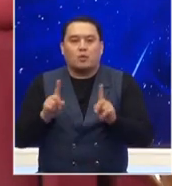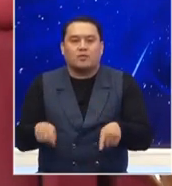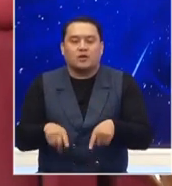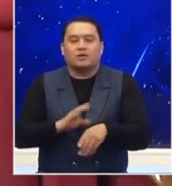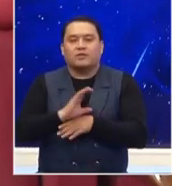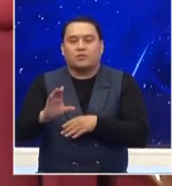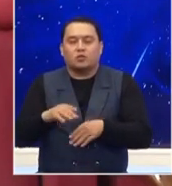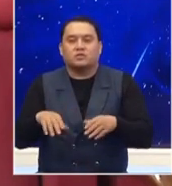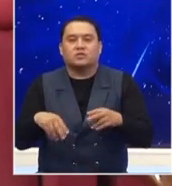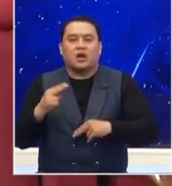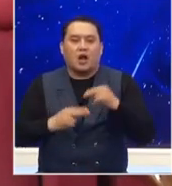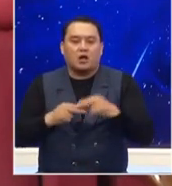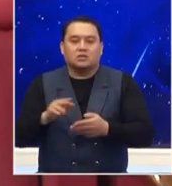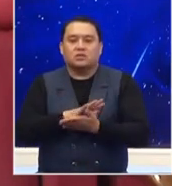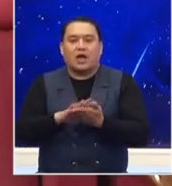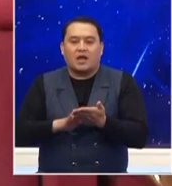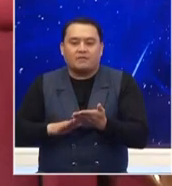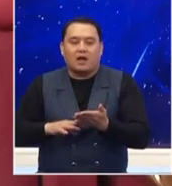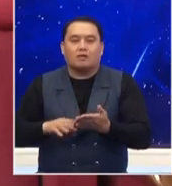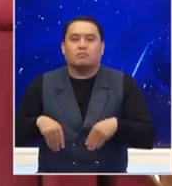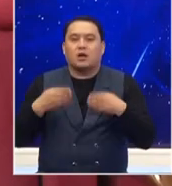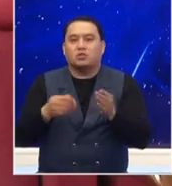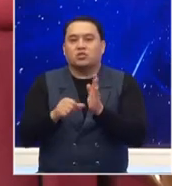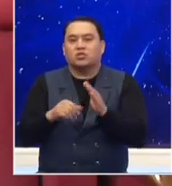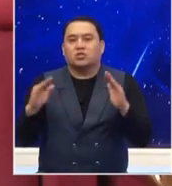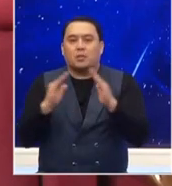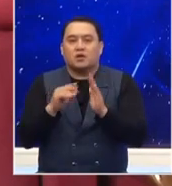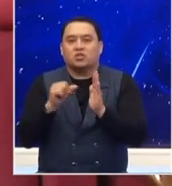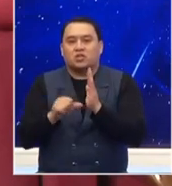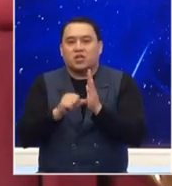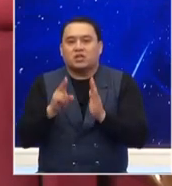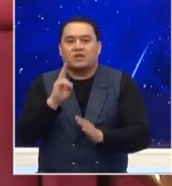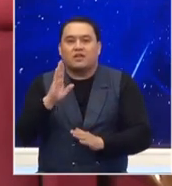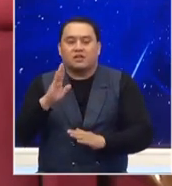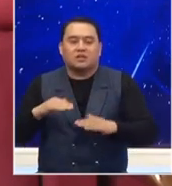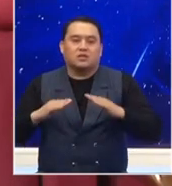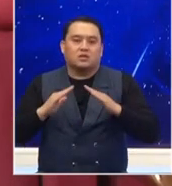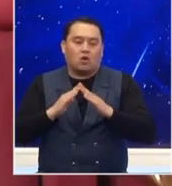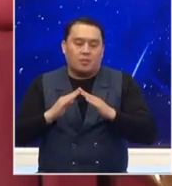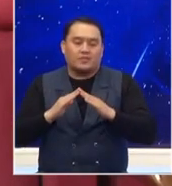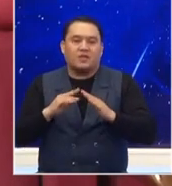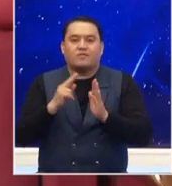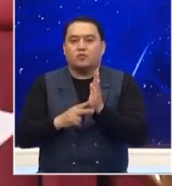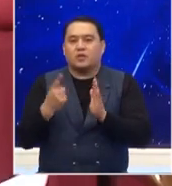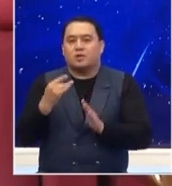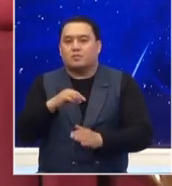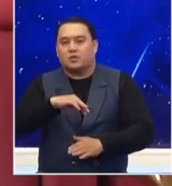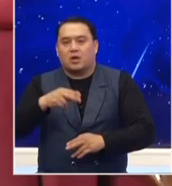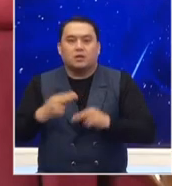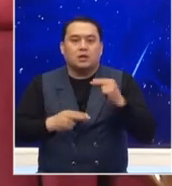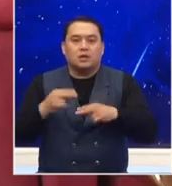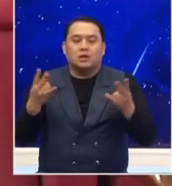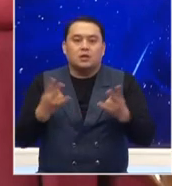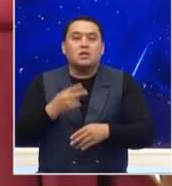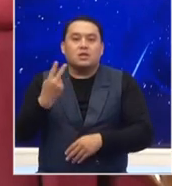отдел строительства. Мы подали заявку на строительство 6 домов по 60 квартир. Каждая. 81 миллион тенге нам надо на строительство